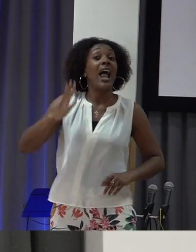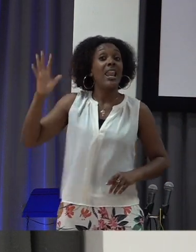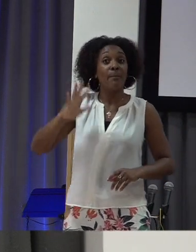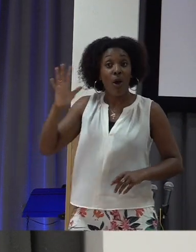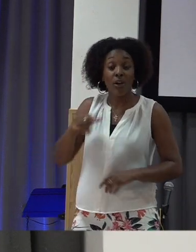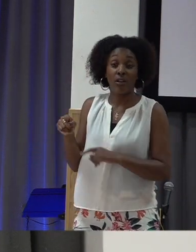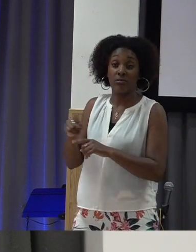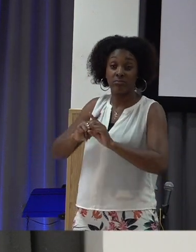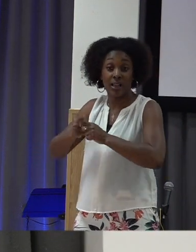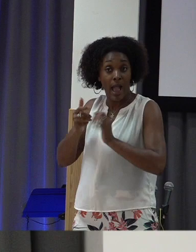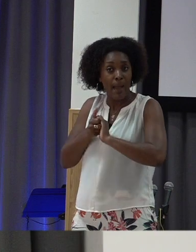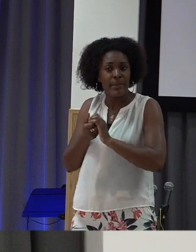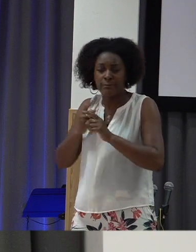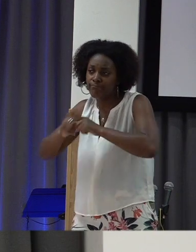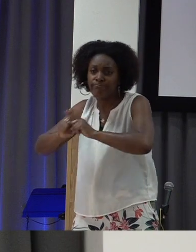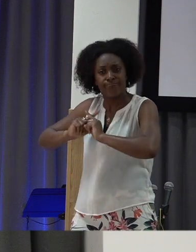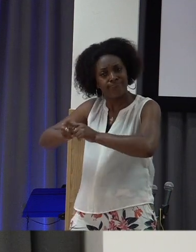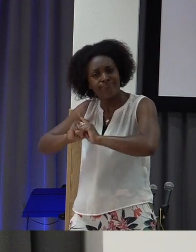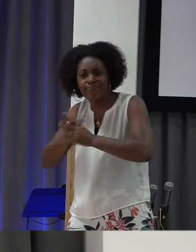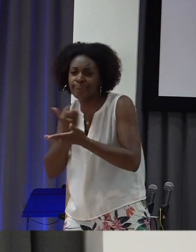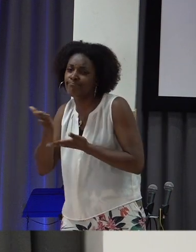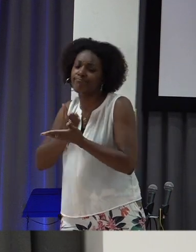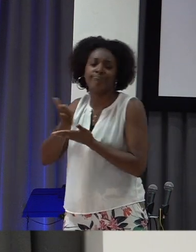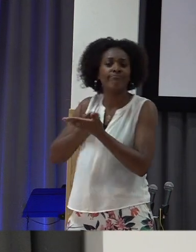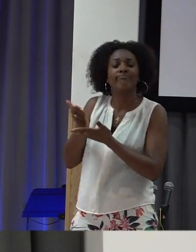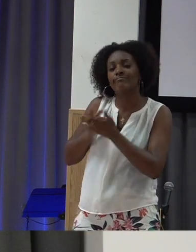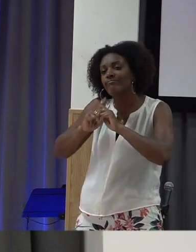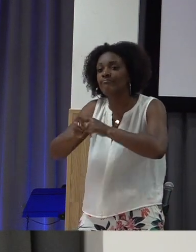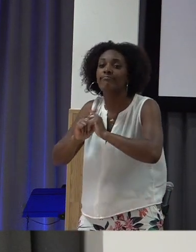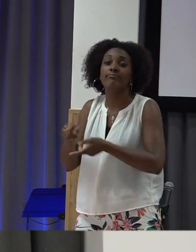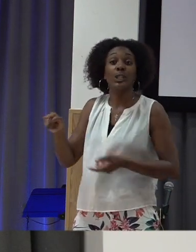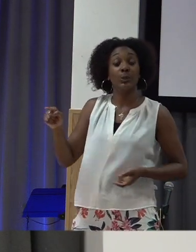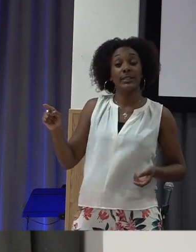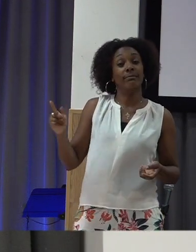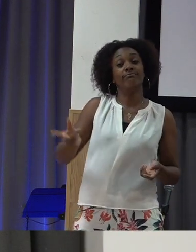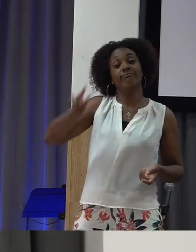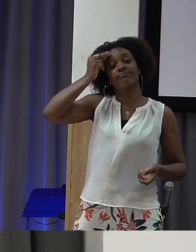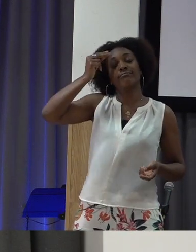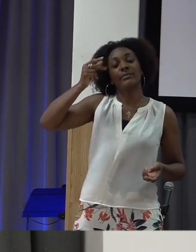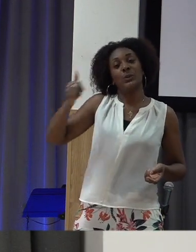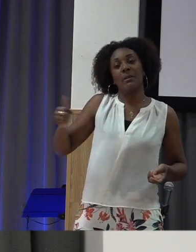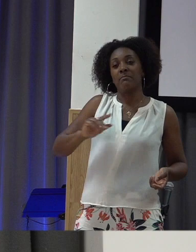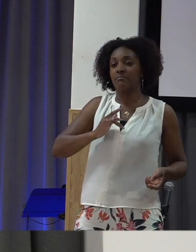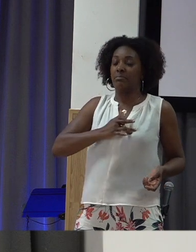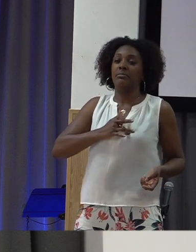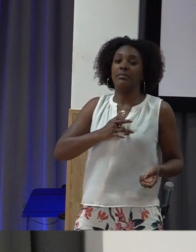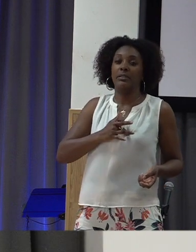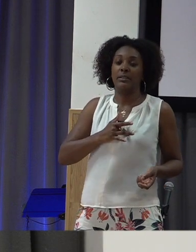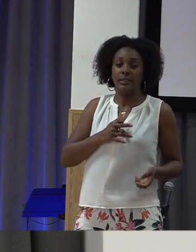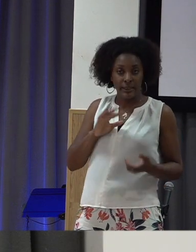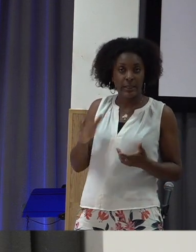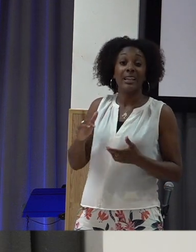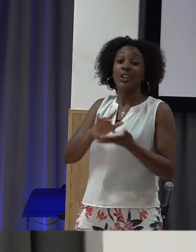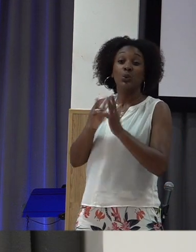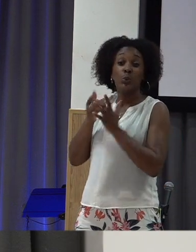tout détruire. Et ce fameux rabbin en question dont je vous parle, il a dû tout quitter et ensuite il a travaillé à la mairie de